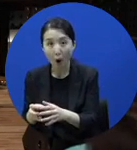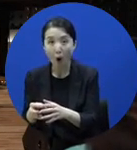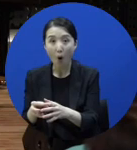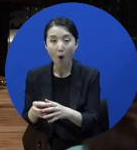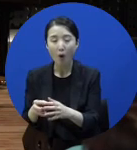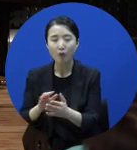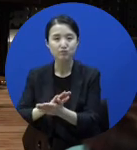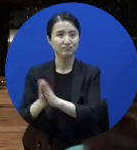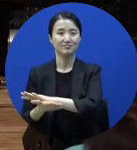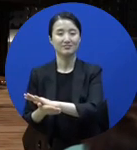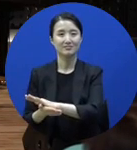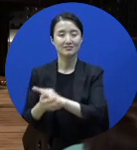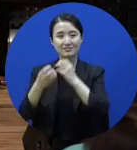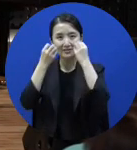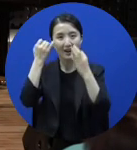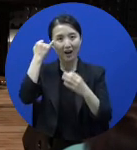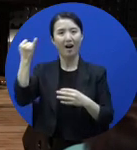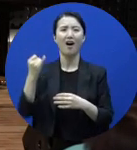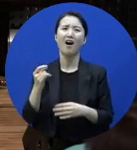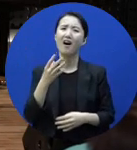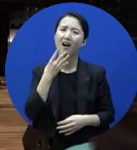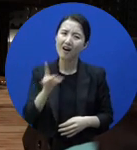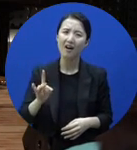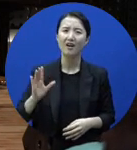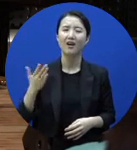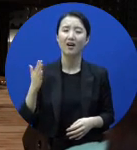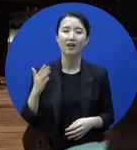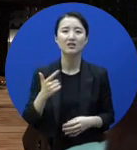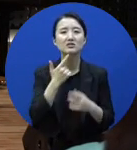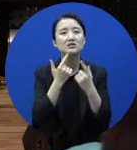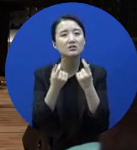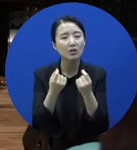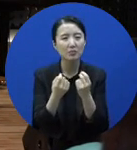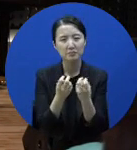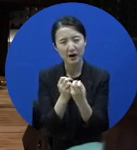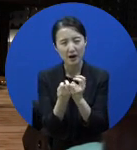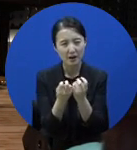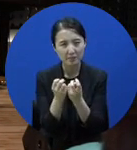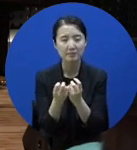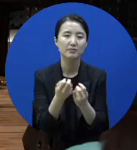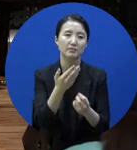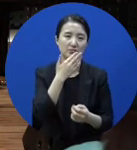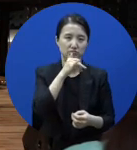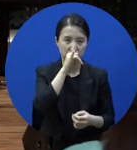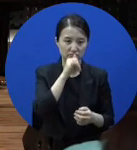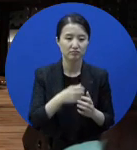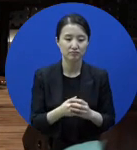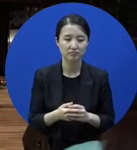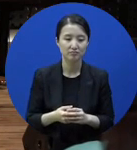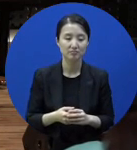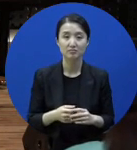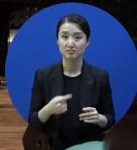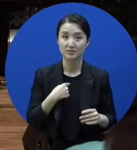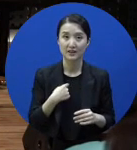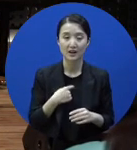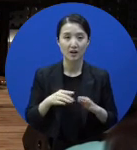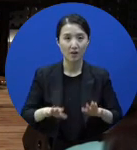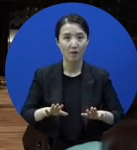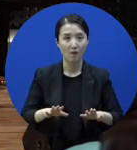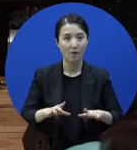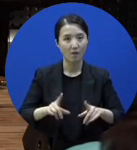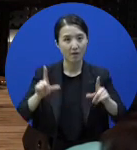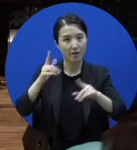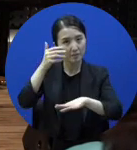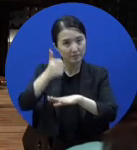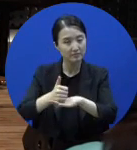가지고 또 구체화 시키기도 합니다. 지난해 시도했던 것들 중에 하나 같은 경우는 올 지금 하반기에 책이 하나 더 나올 정도로 새로운